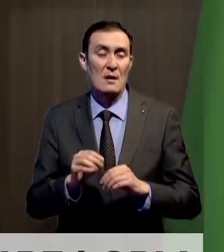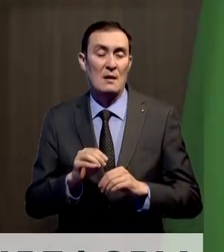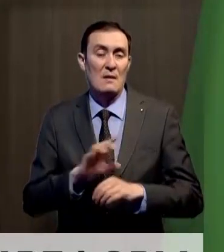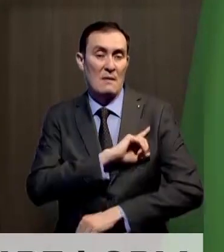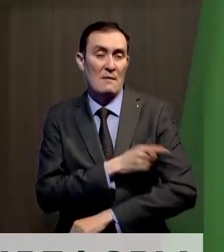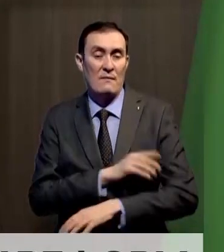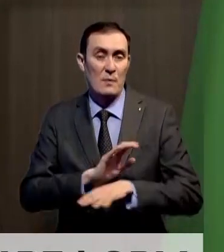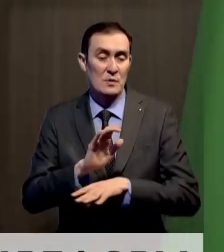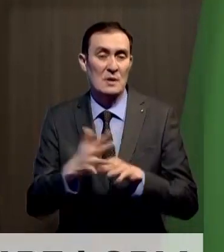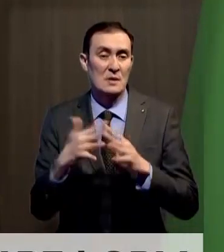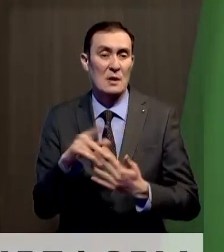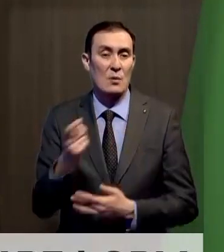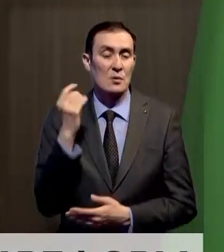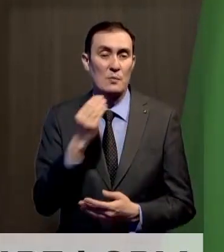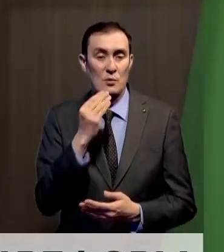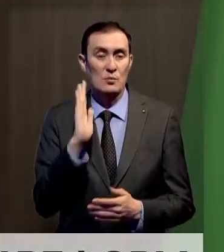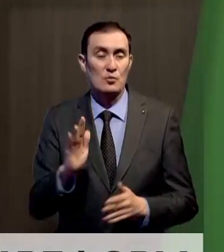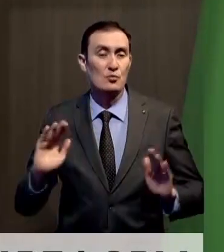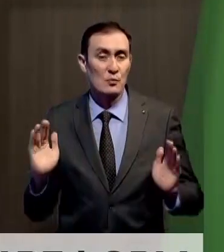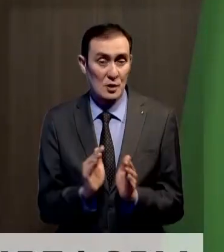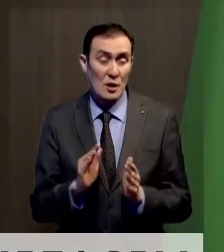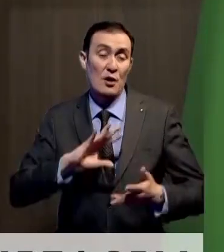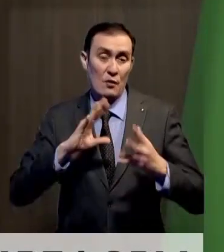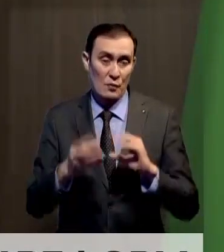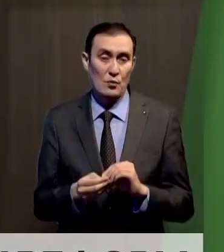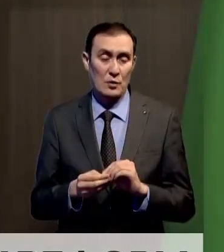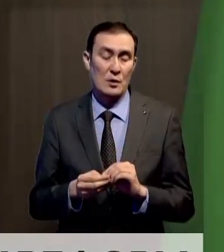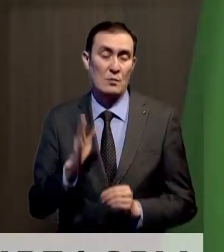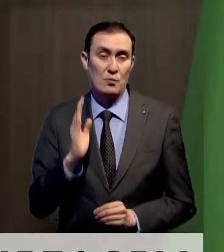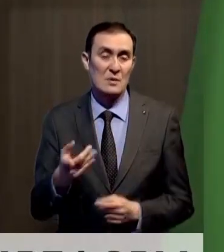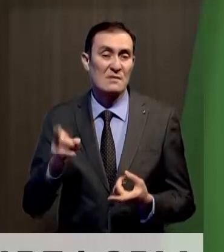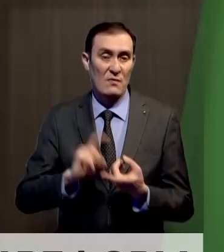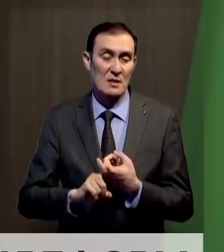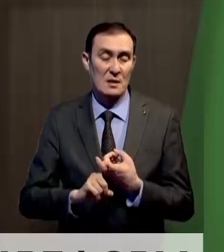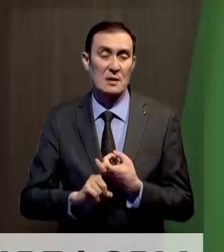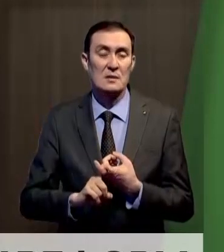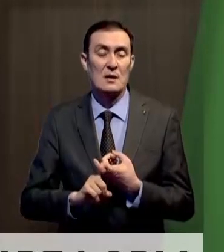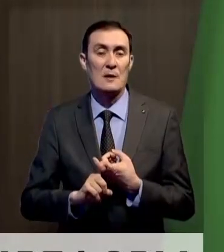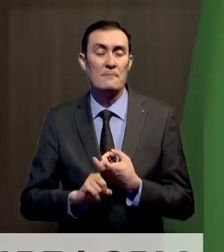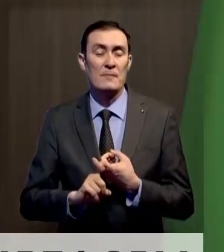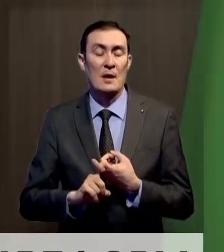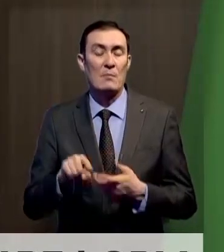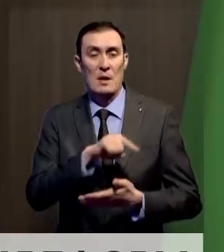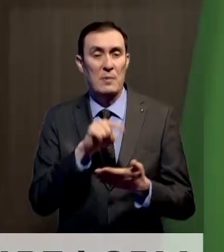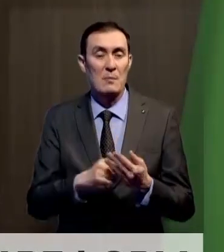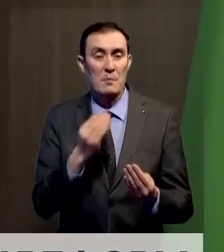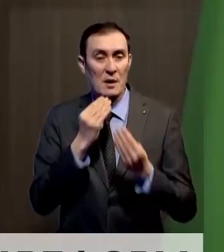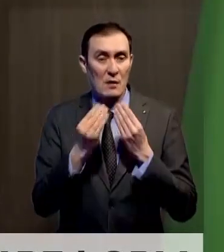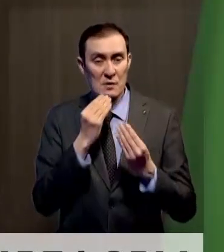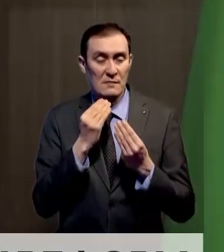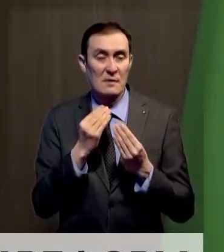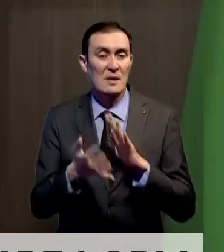производительности сельхозпродукции. А это, конечно же, сильно взаимосвязано и с проблемами